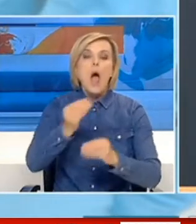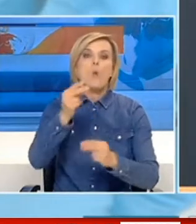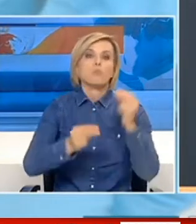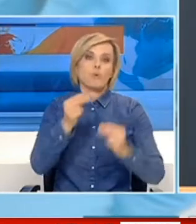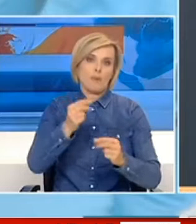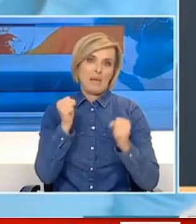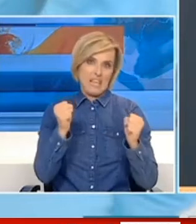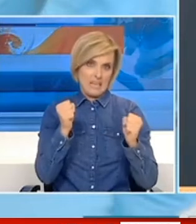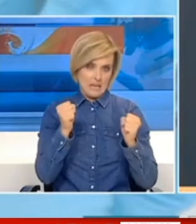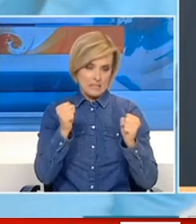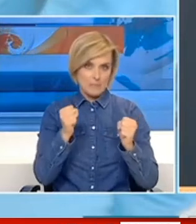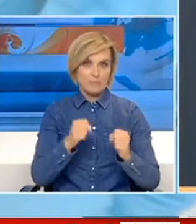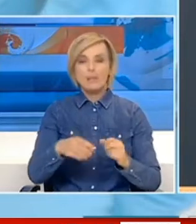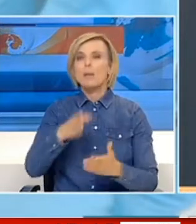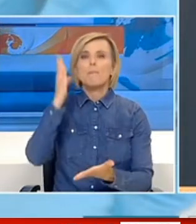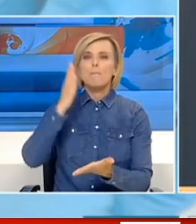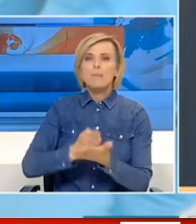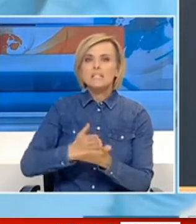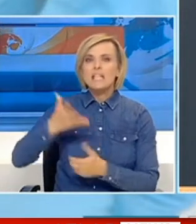73 έτη.